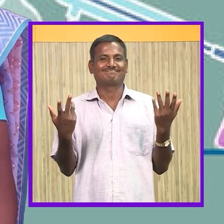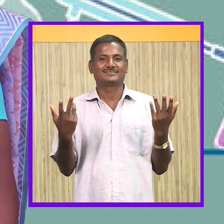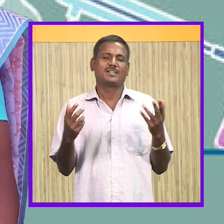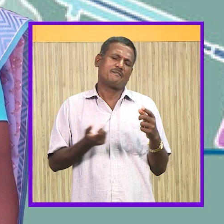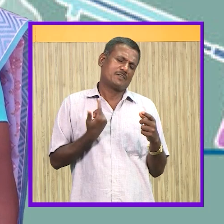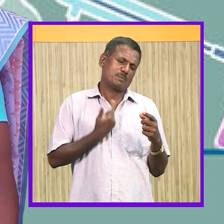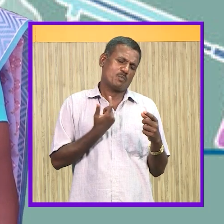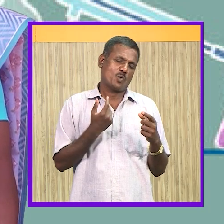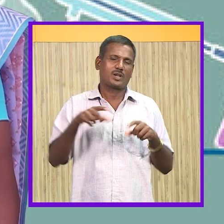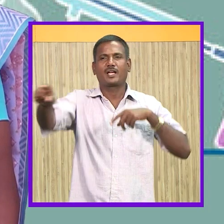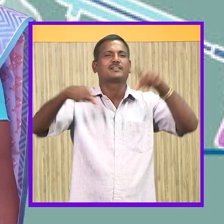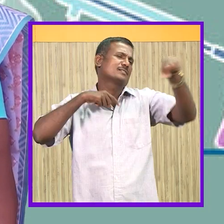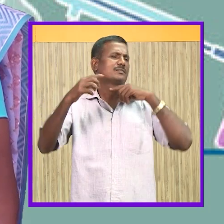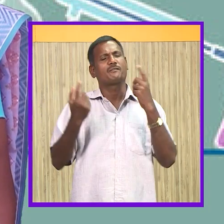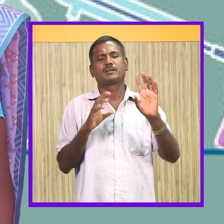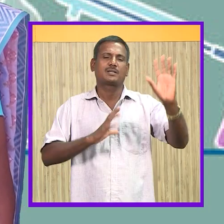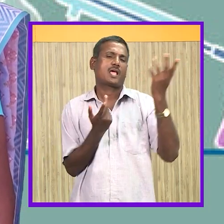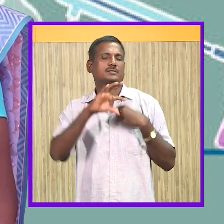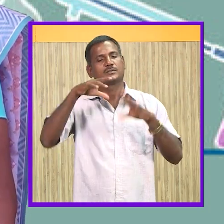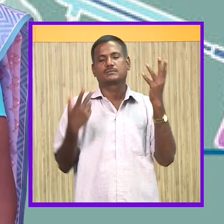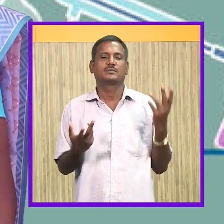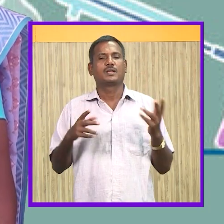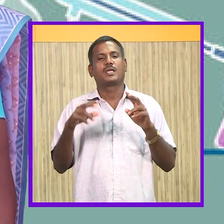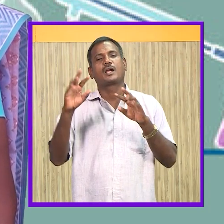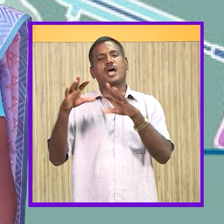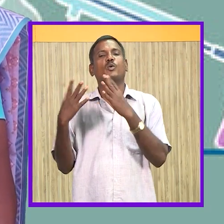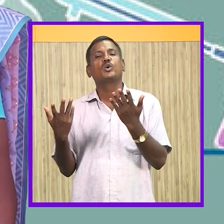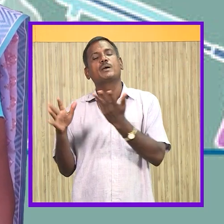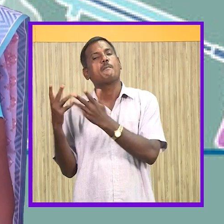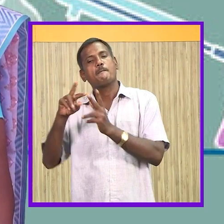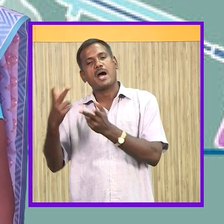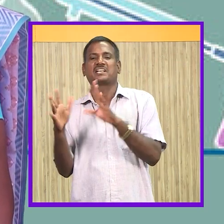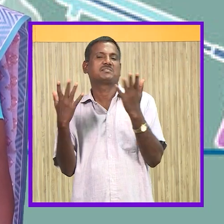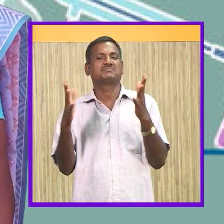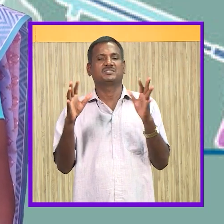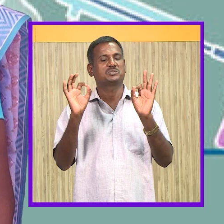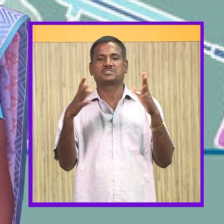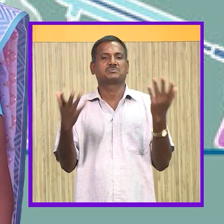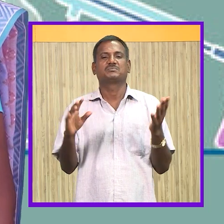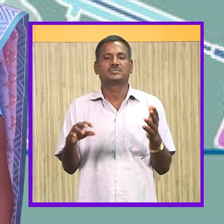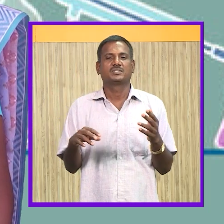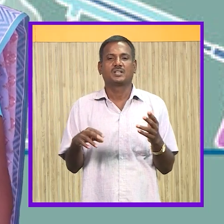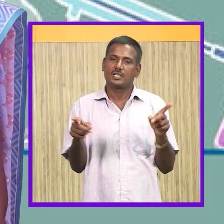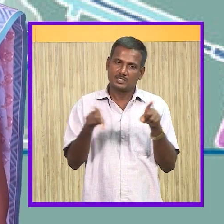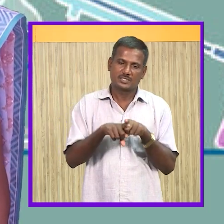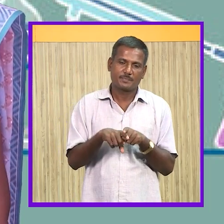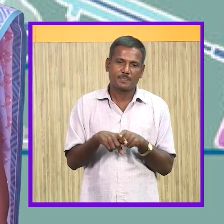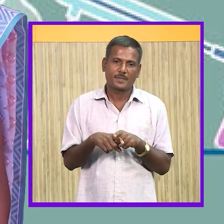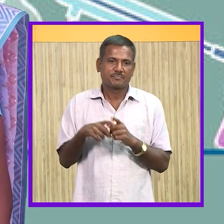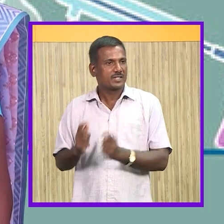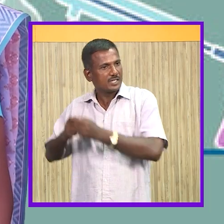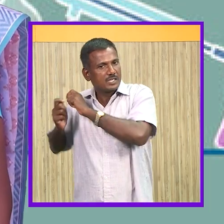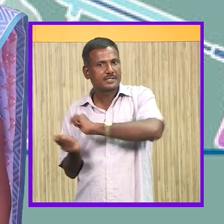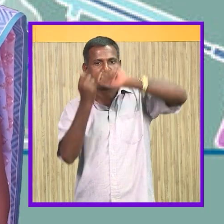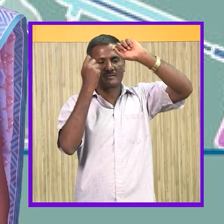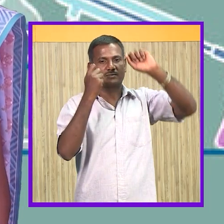அவங்க இஷ்டத்துக்கு கையை வளைச்சு நெளிச்சு என்ன செய்வாங்க, ஆடுவாங்க இல்லையா? இதுவும் கால ஒழுங்கற்ற மாற்றத்திற்கு ஒரு எடுத்துக்காட்டு. அதே போல கிரிக்கெட்